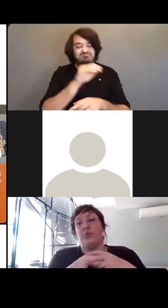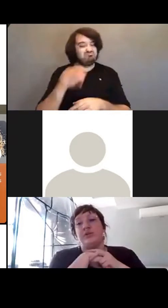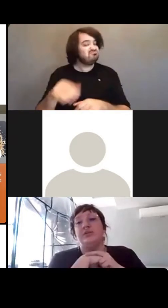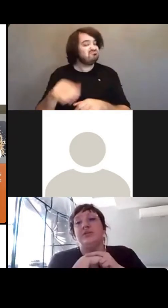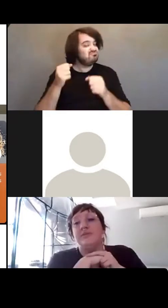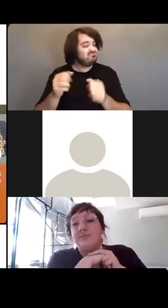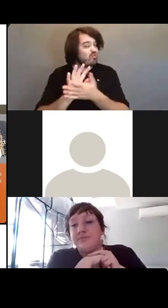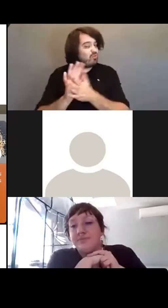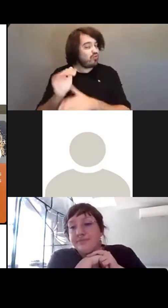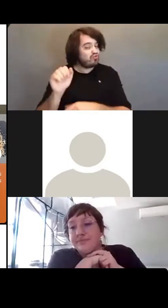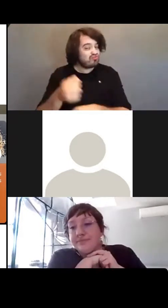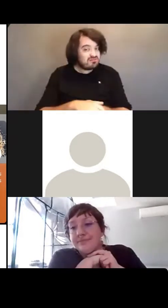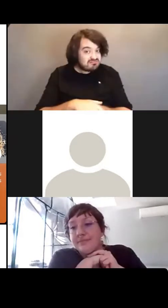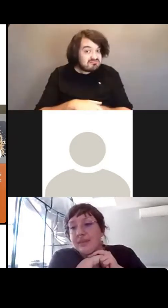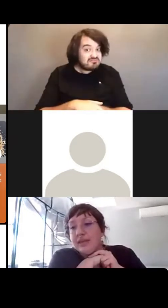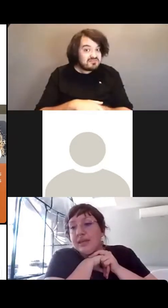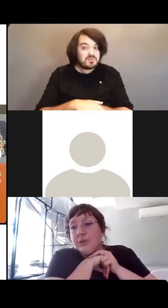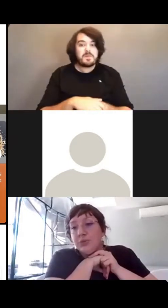notre compost.